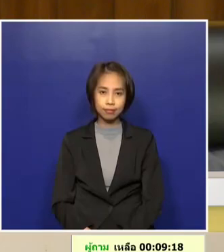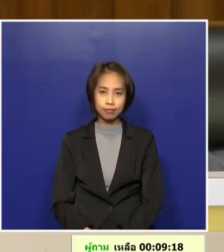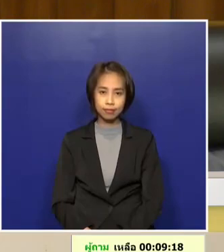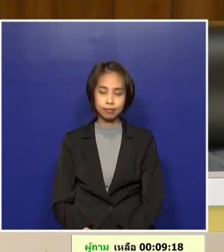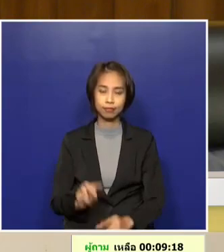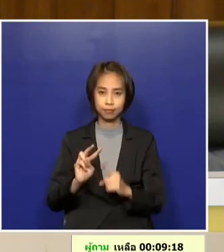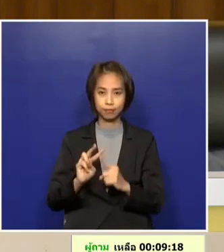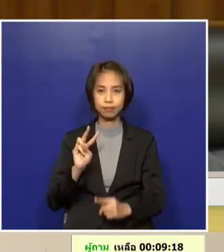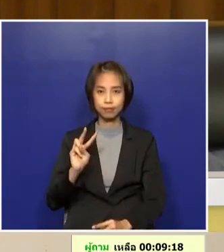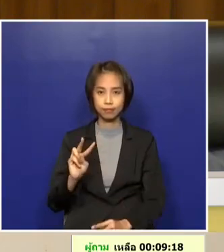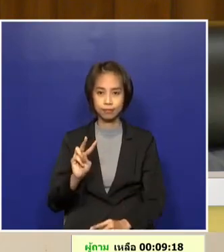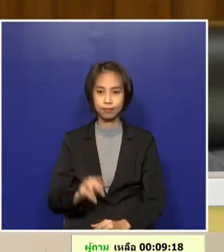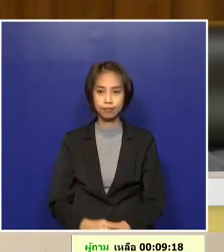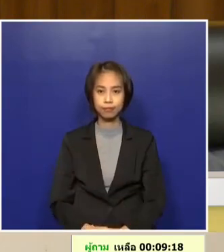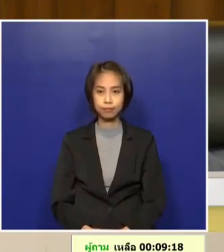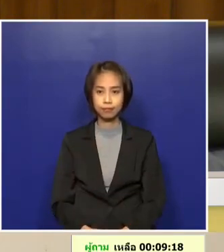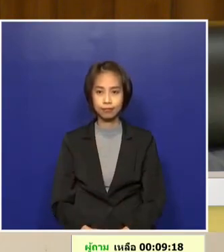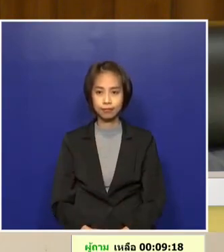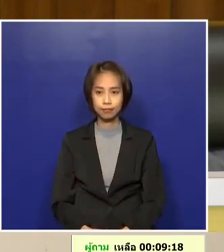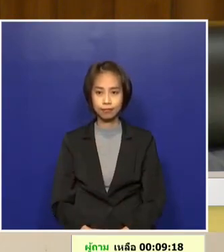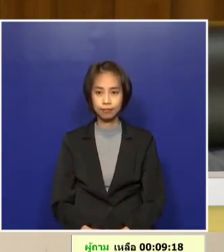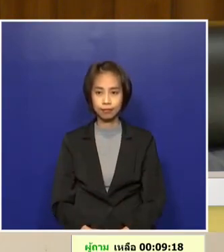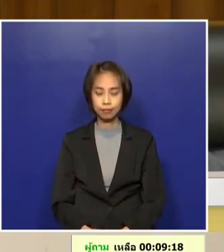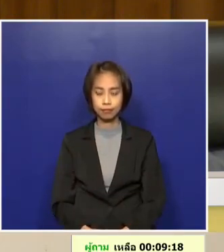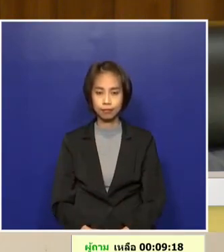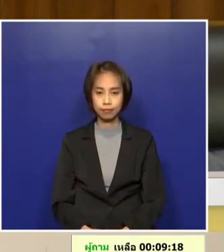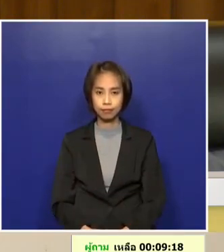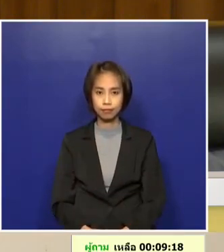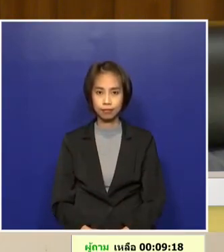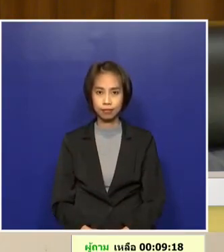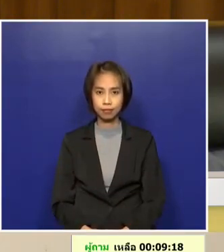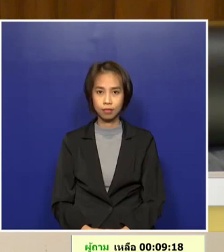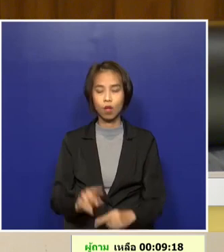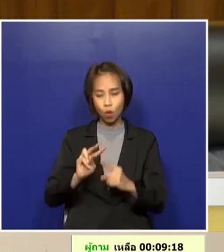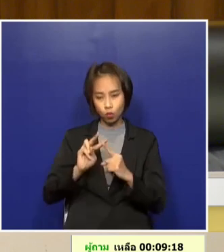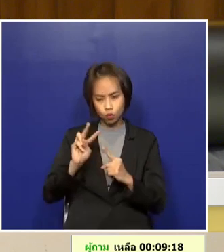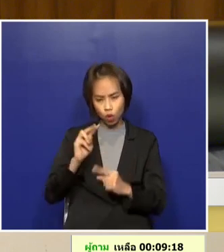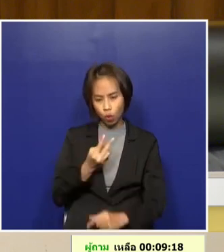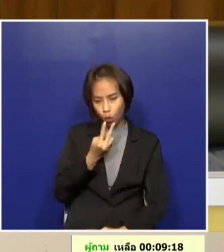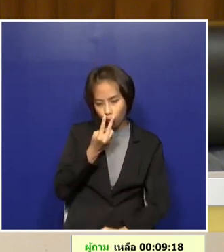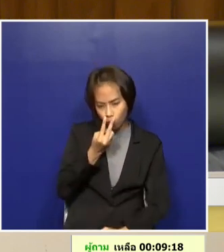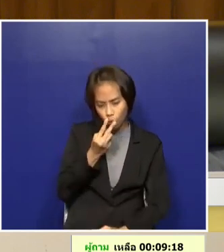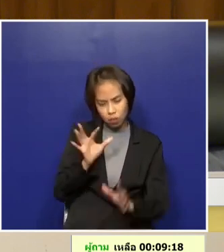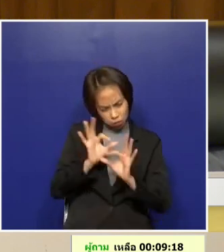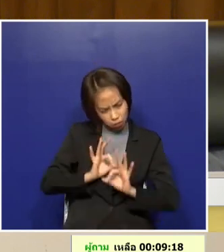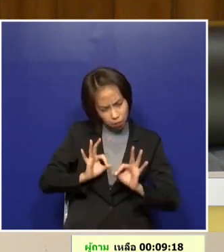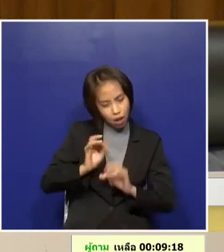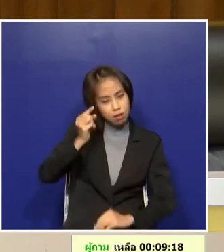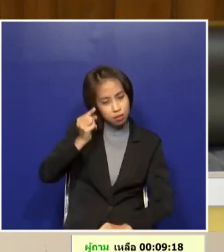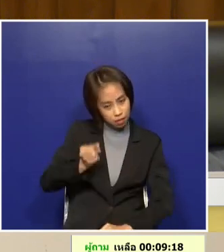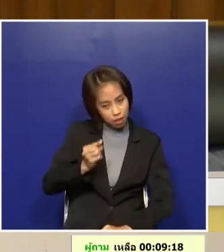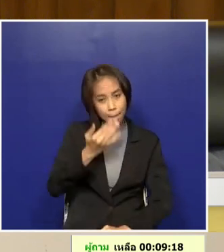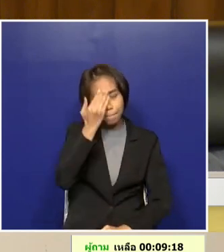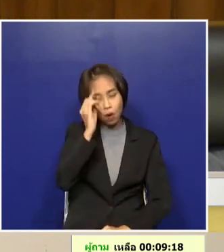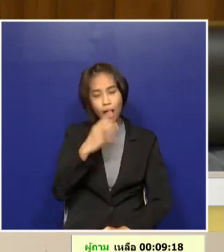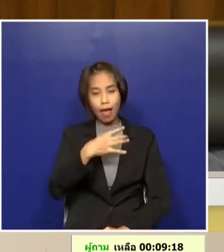อันที่สองนั้นก็เป็นเรื่องของการดูในเรื่องของความจำเป็นจริงๆว่าเราต้องอยากจะใช้เทคโนโลยีแพลต